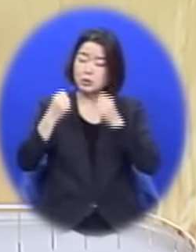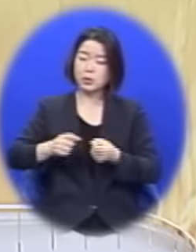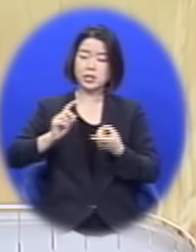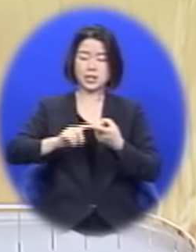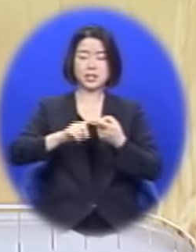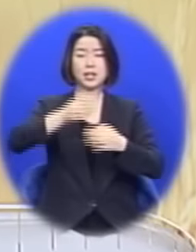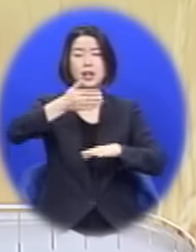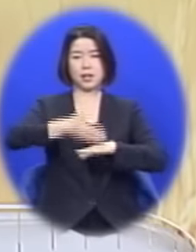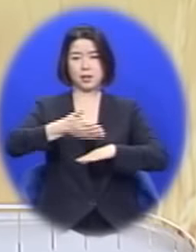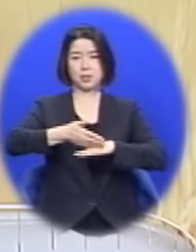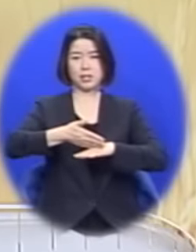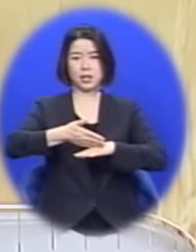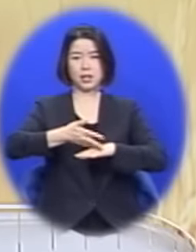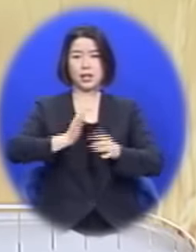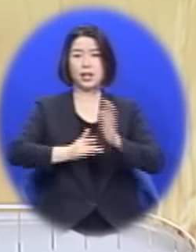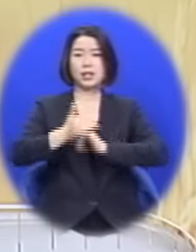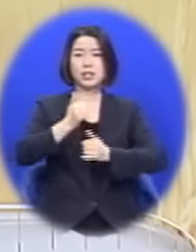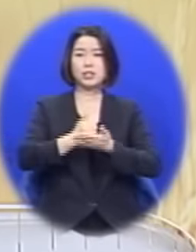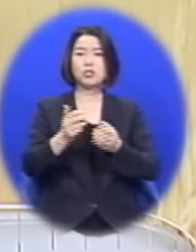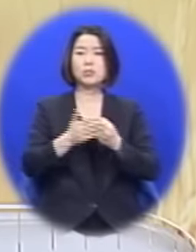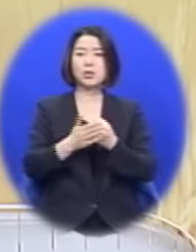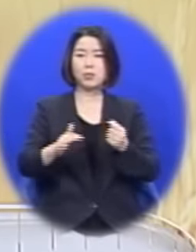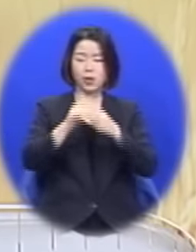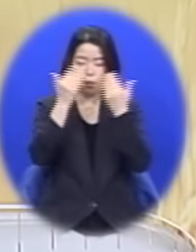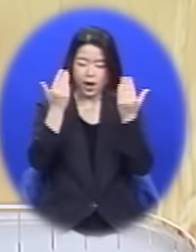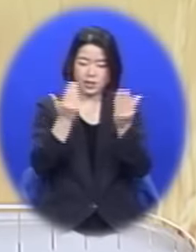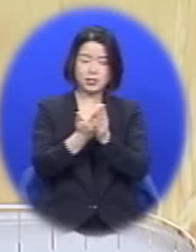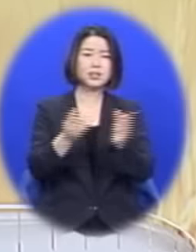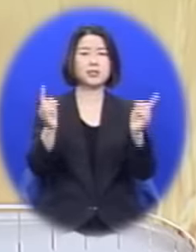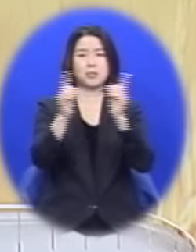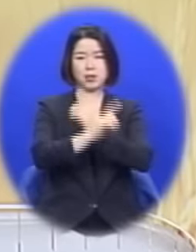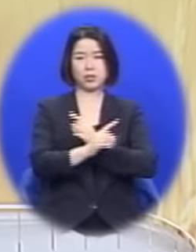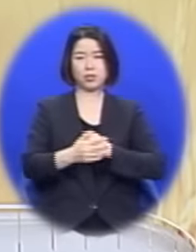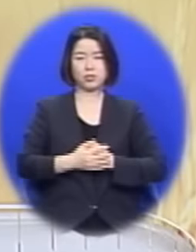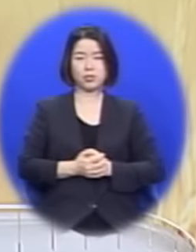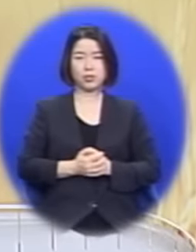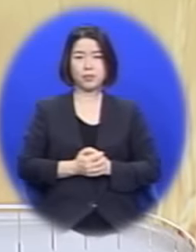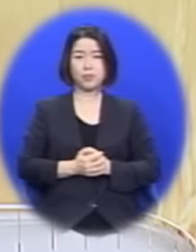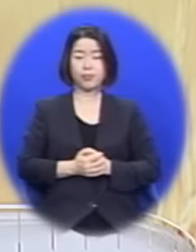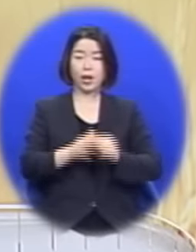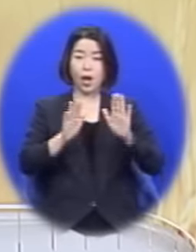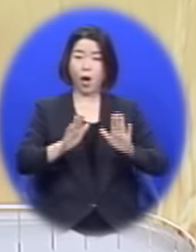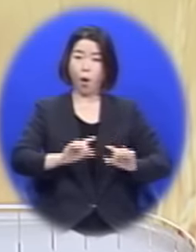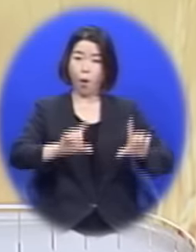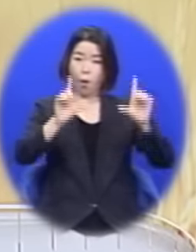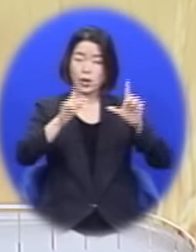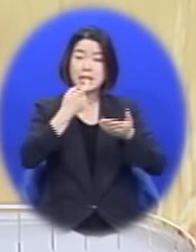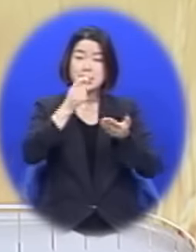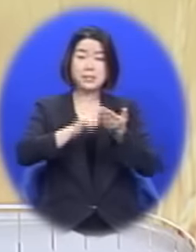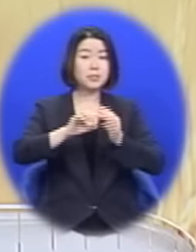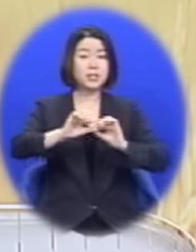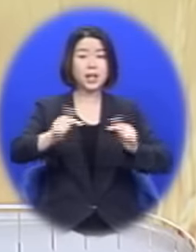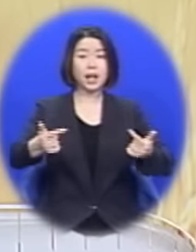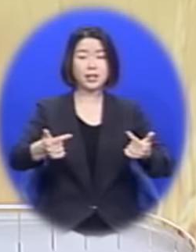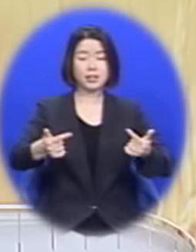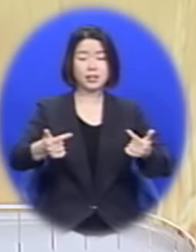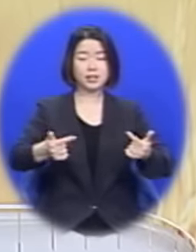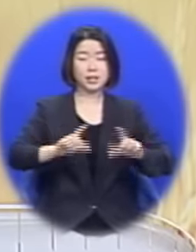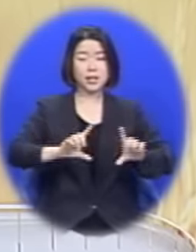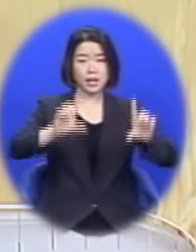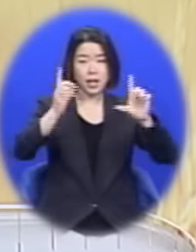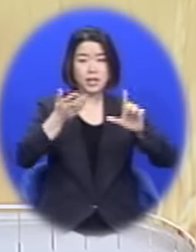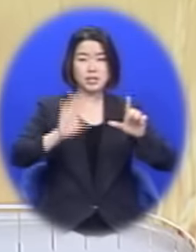감사해요. 예수님 때문에 완전히 달라진 거예요. 올해 쉽지 않은 해지만 그래도 하나님이